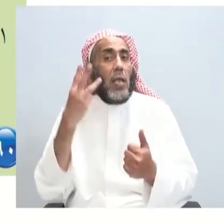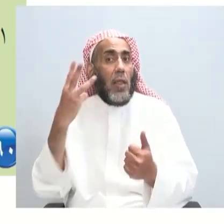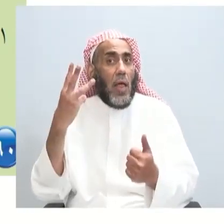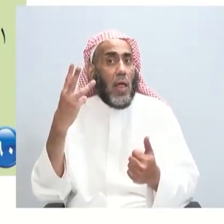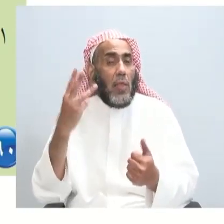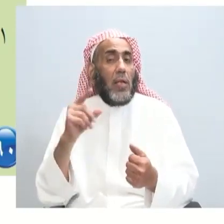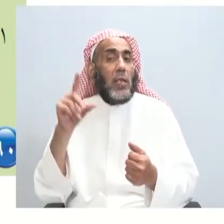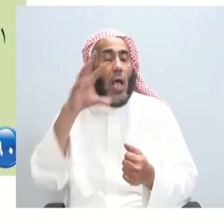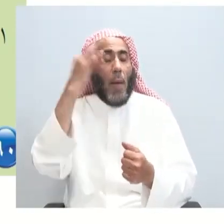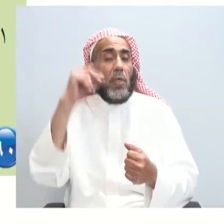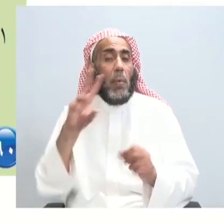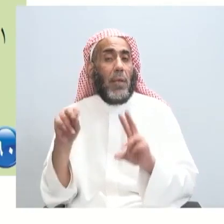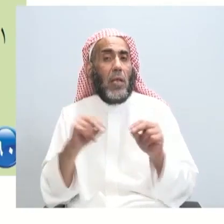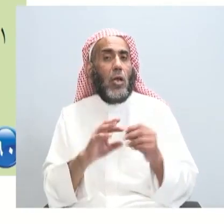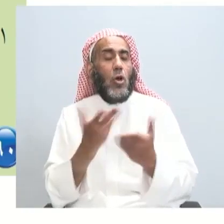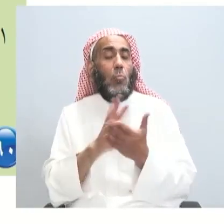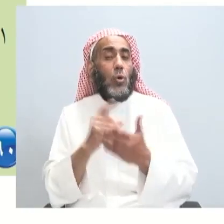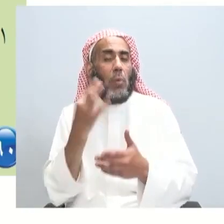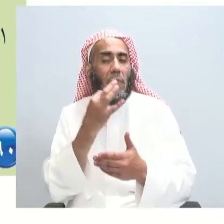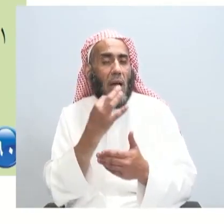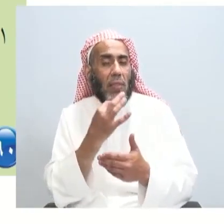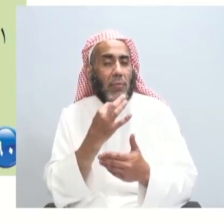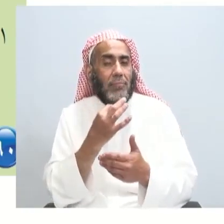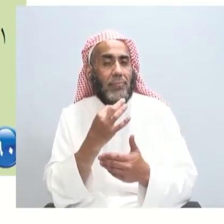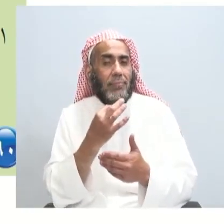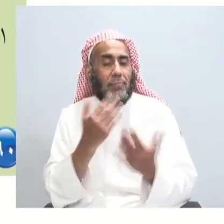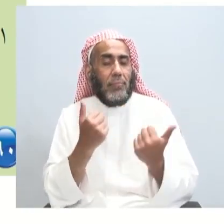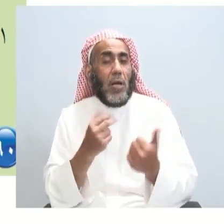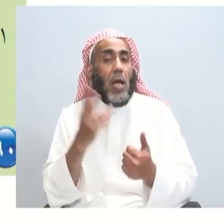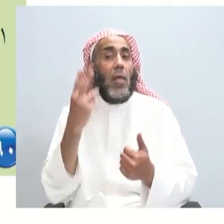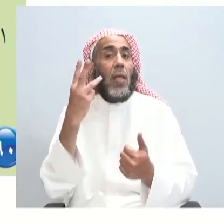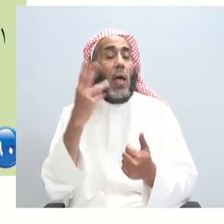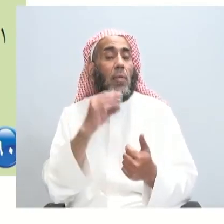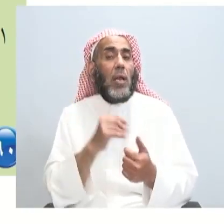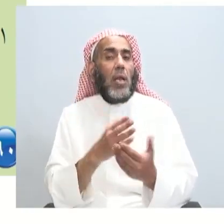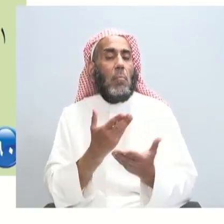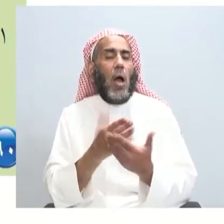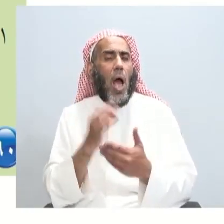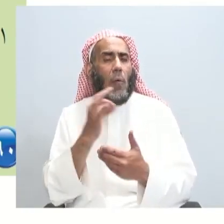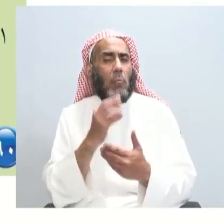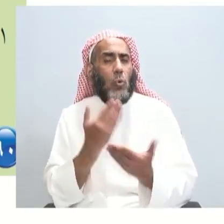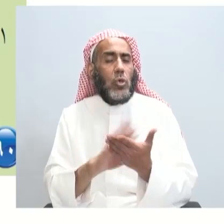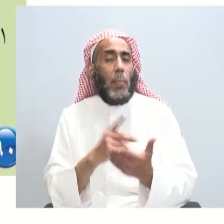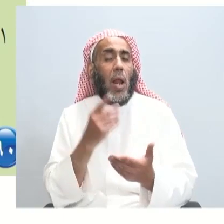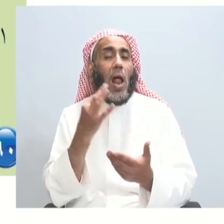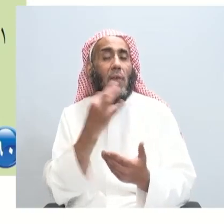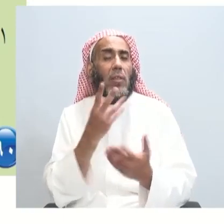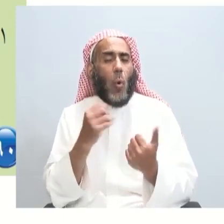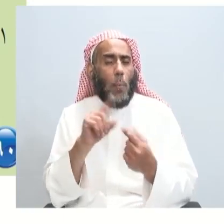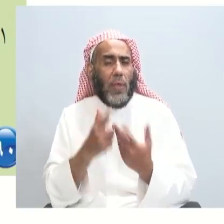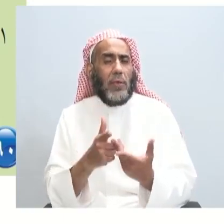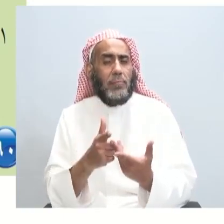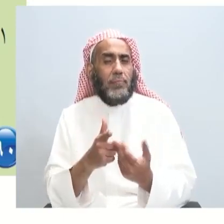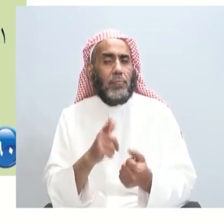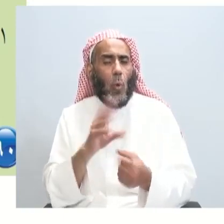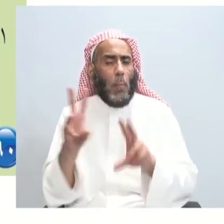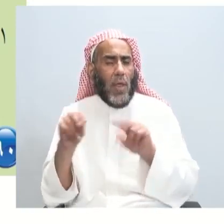ثلاثه امثله لكل مما ياتي معجم الالفاظ امثله ثلاثه ل معاجم او امثله على معجم الالفاظ نقول